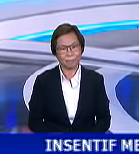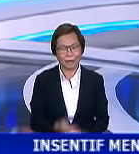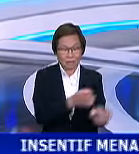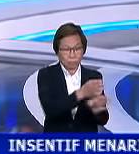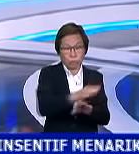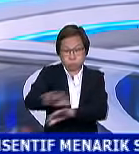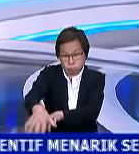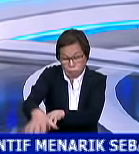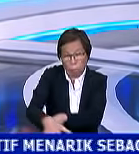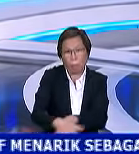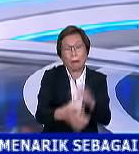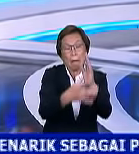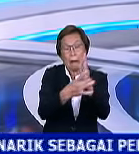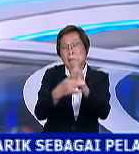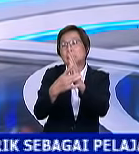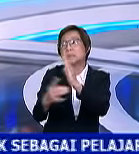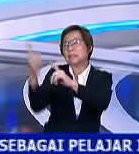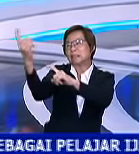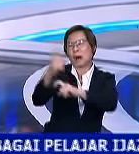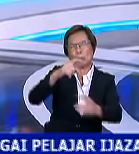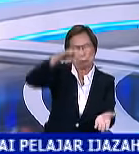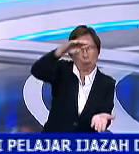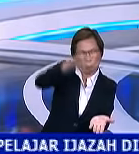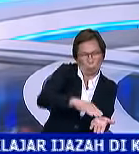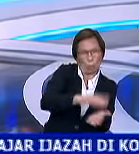Sektor peladangan minyak sawit mengalami kekurangan kira-kira